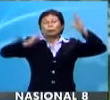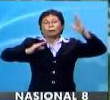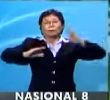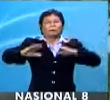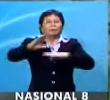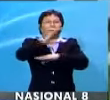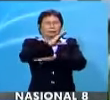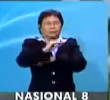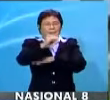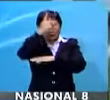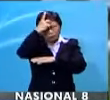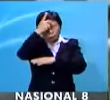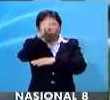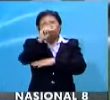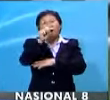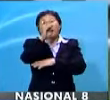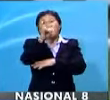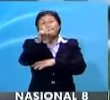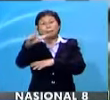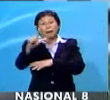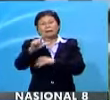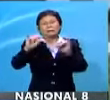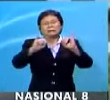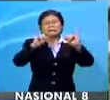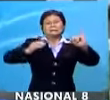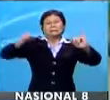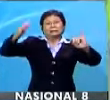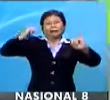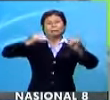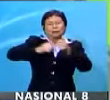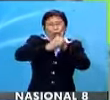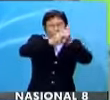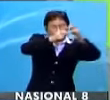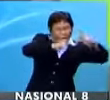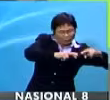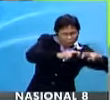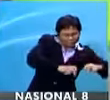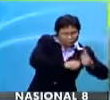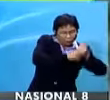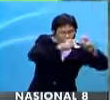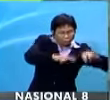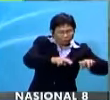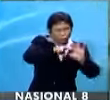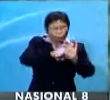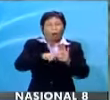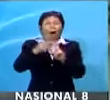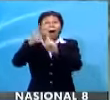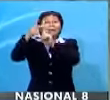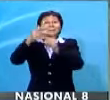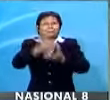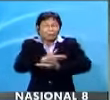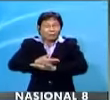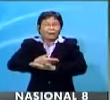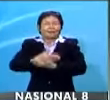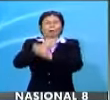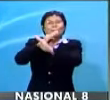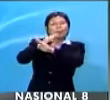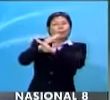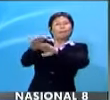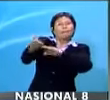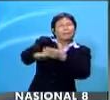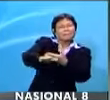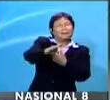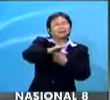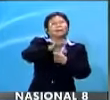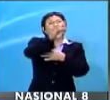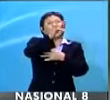makonas Datuk amarjid sing Kil isnin lalu berdasarkan kajian tempat duduk khas mampu mengurangkan risiko kematian bayi